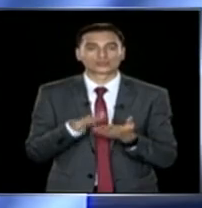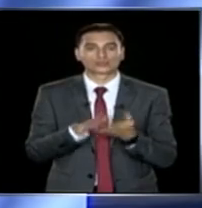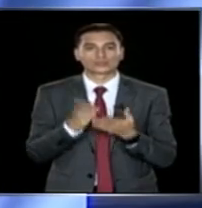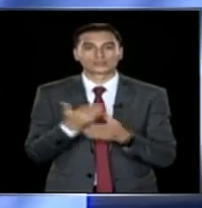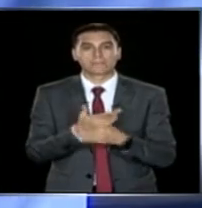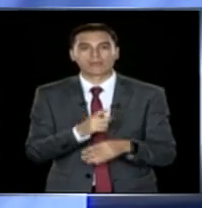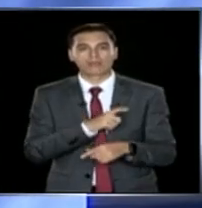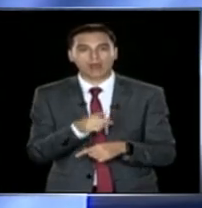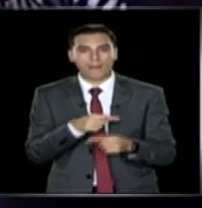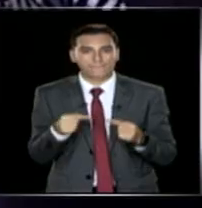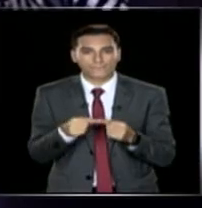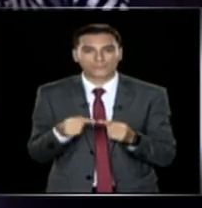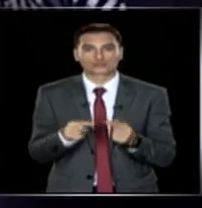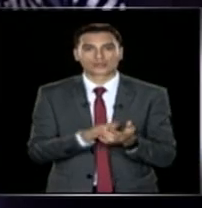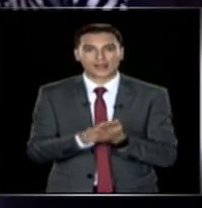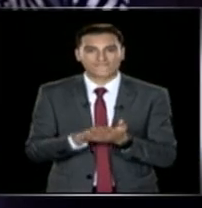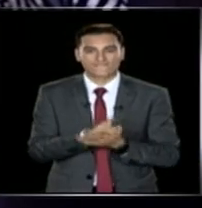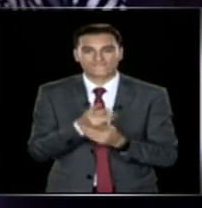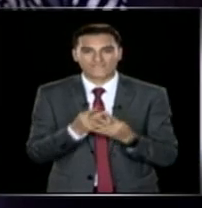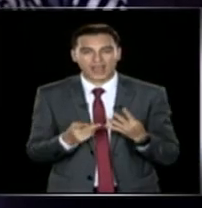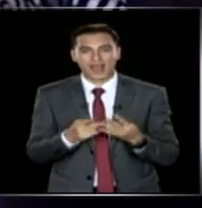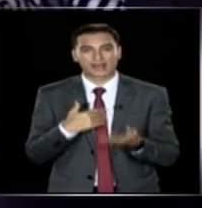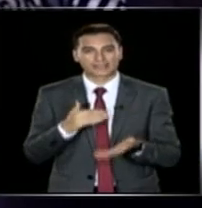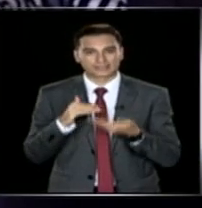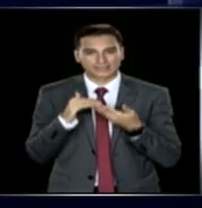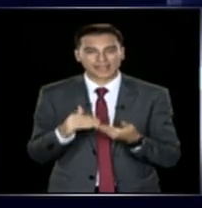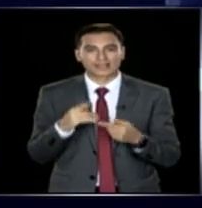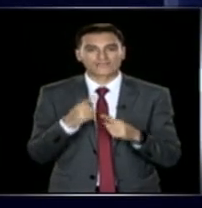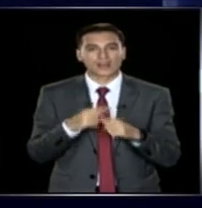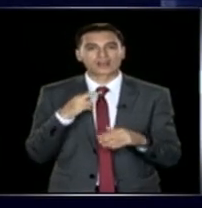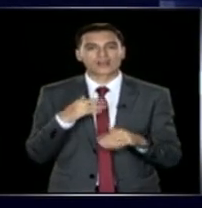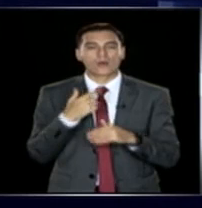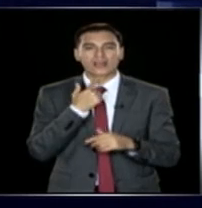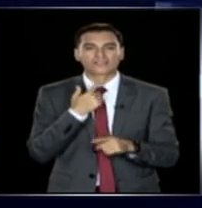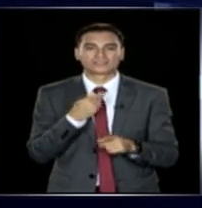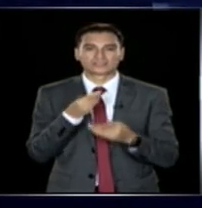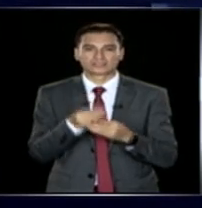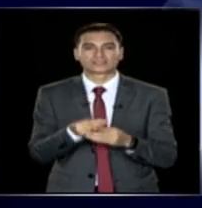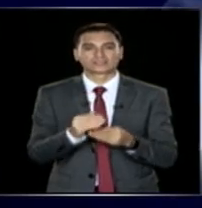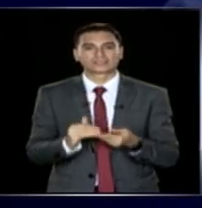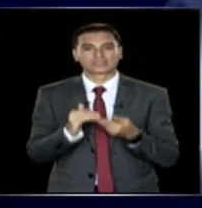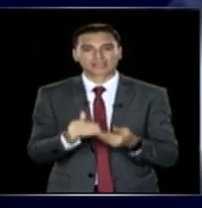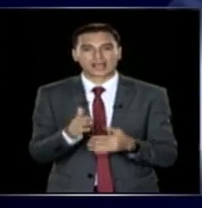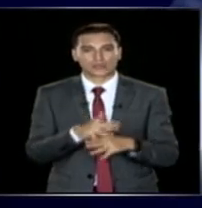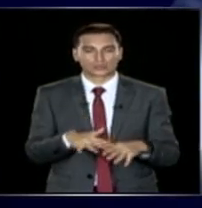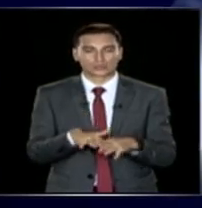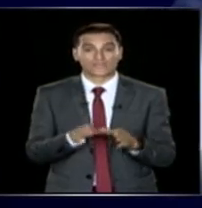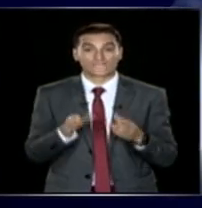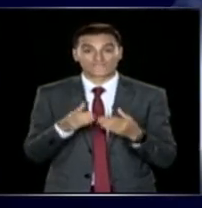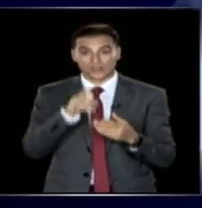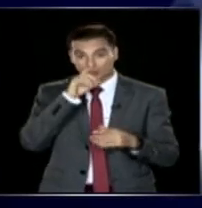الطلاب وحل مشاكلهم، وخاصة الفئة ذو احتياجات خاصة. ممتاز. فريق